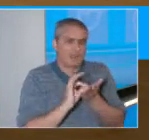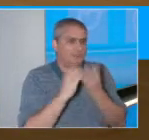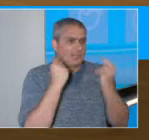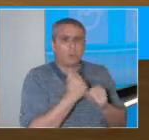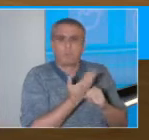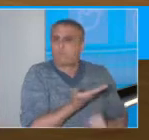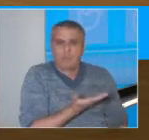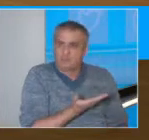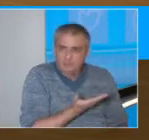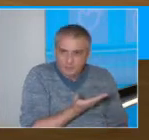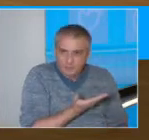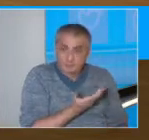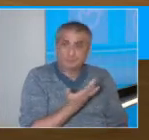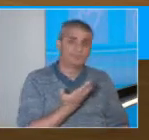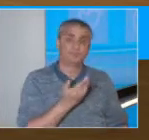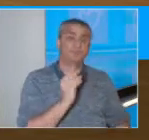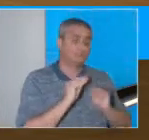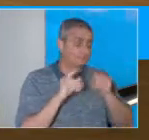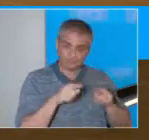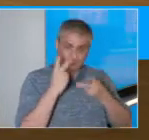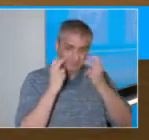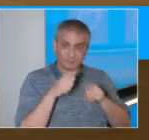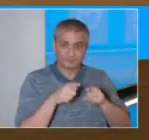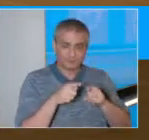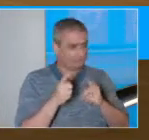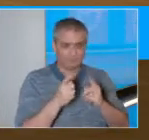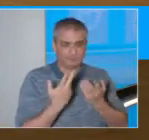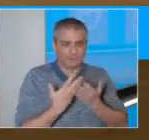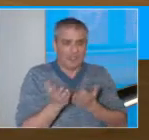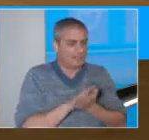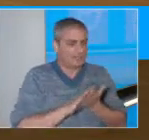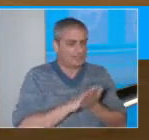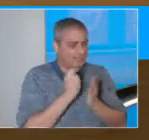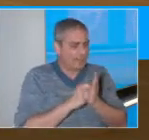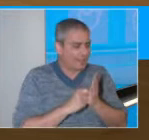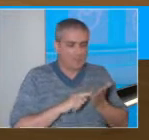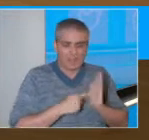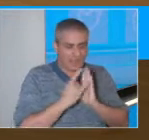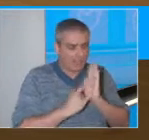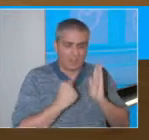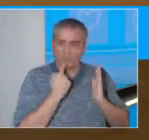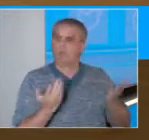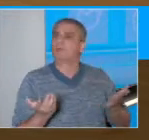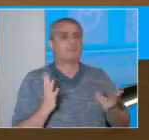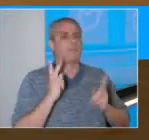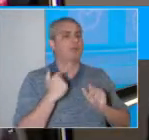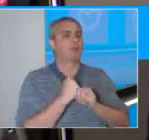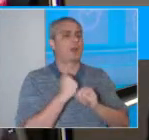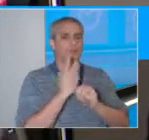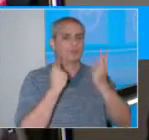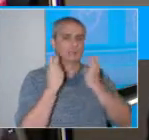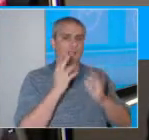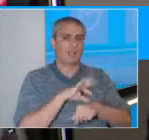החינוך. כי בעצם השימוש במידע הזה אין לו איזושהי תקנה, אין איזושהי חקיקה שאומרת מה אפשר לעשות עם